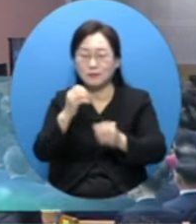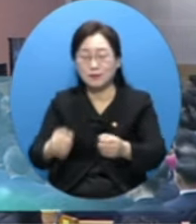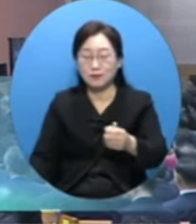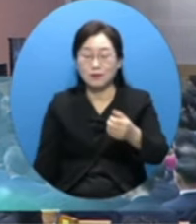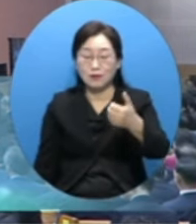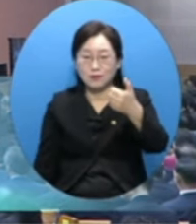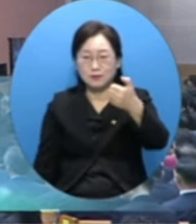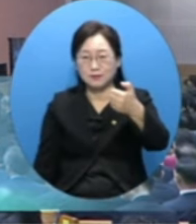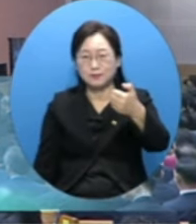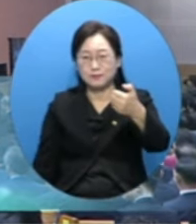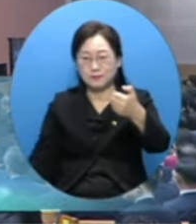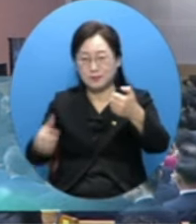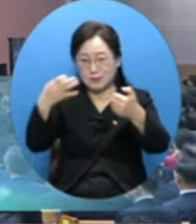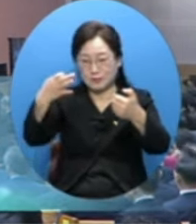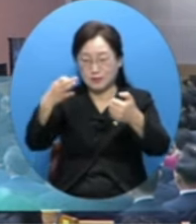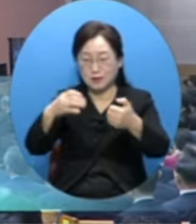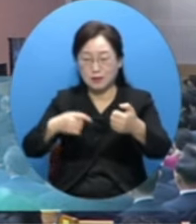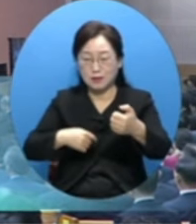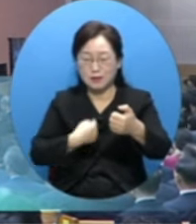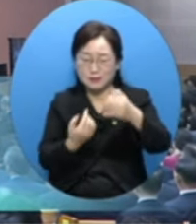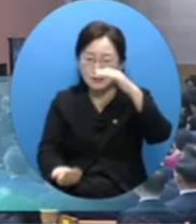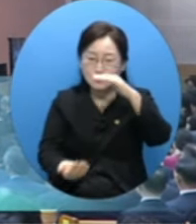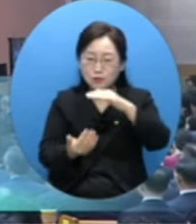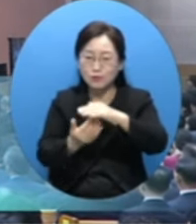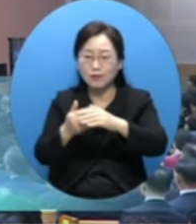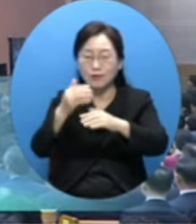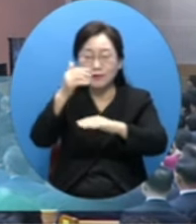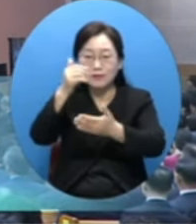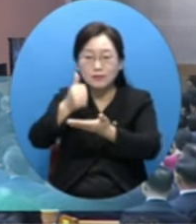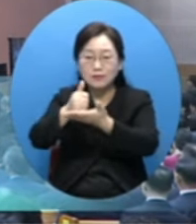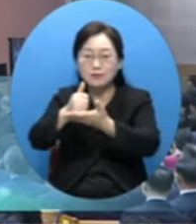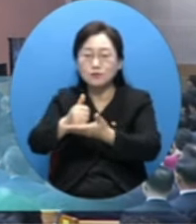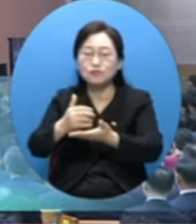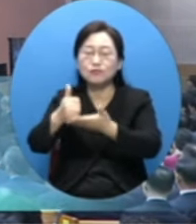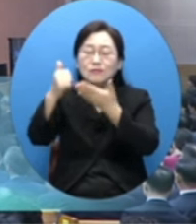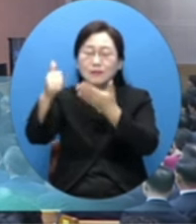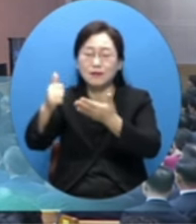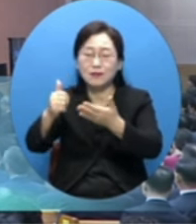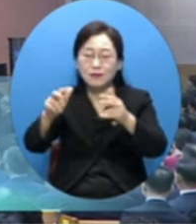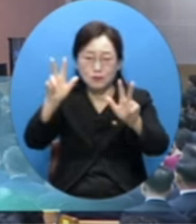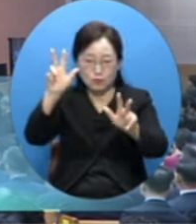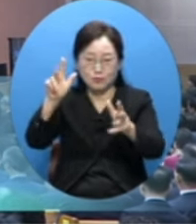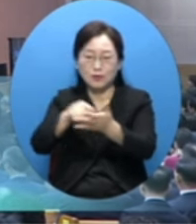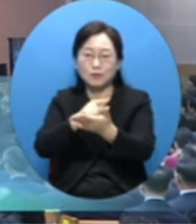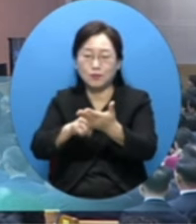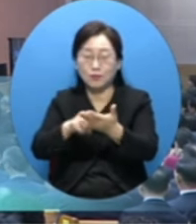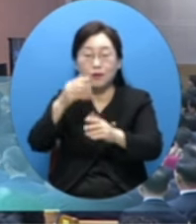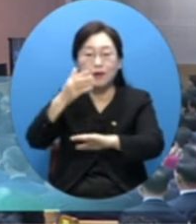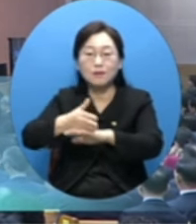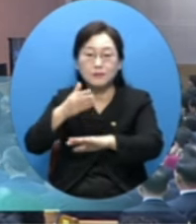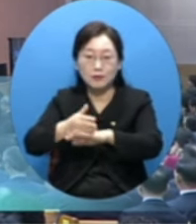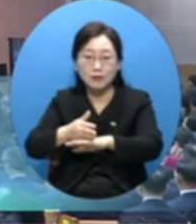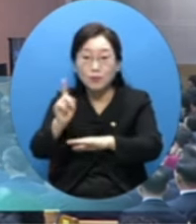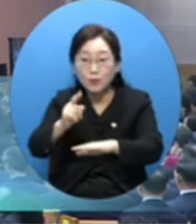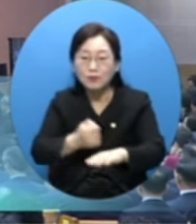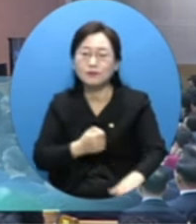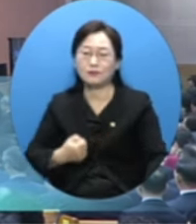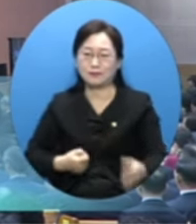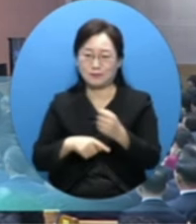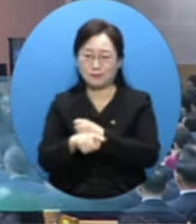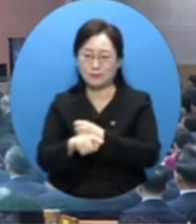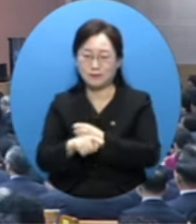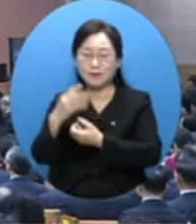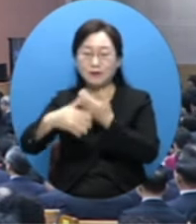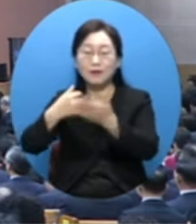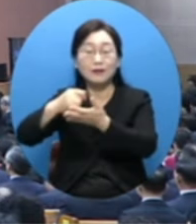같이 말씀합니다. 지존하신 이에게 내 소원을 갚으며 감사는 하나님께 대한 희생이 있어야 되고 하나님의 약속에